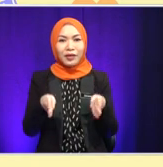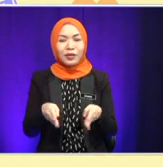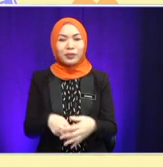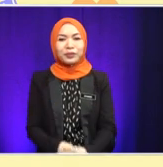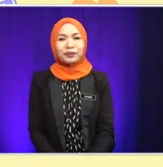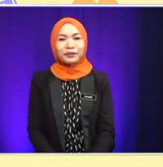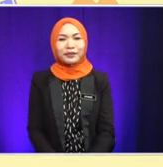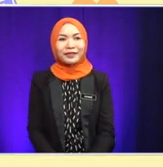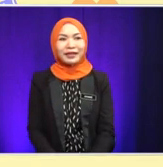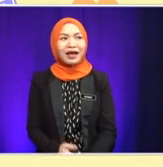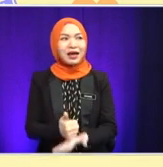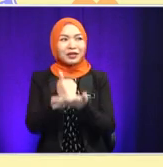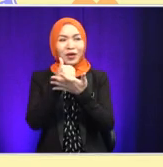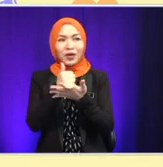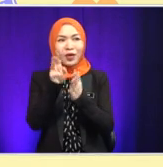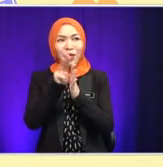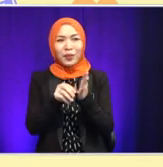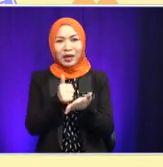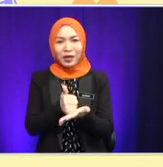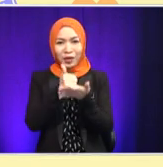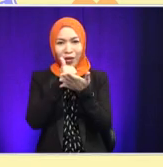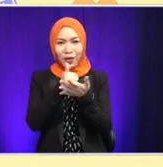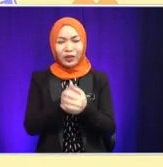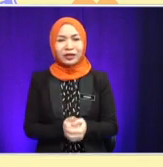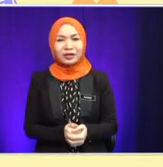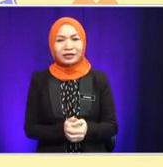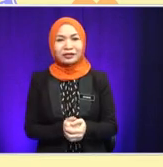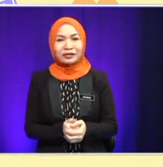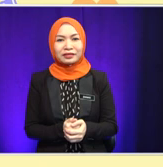gotong royong oke bagus betul siapa lagi